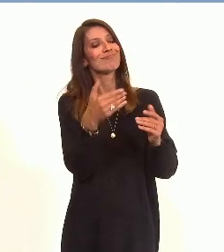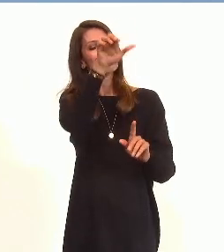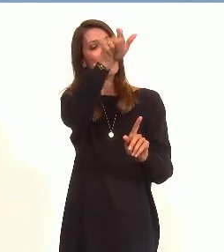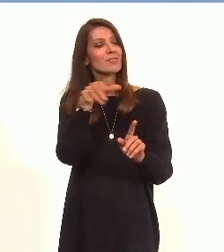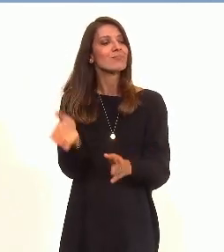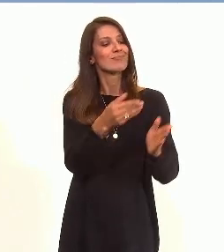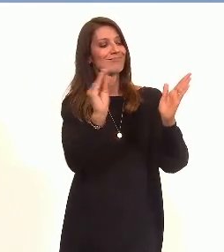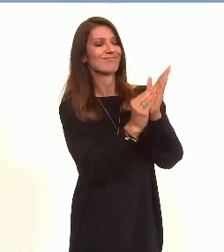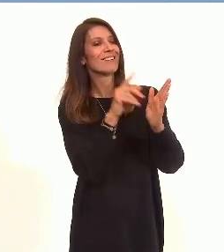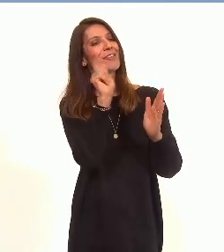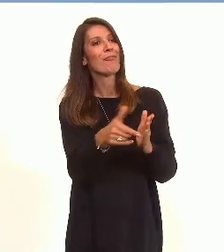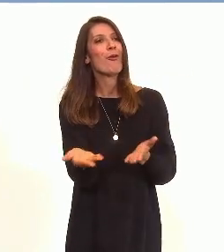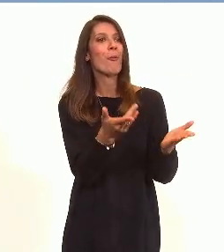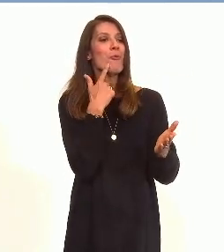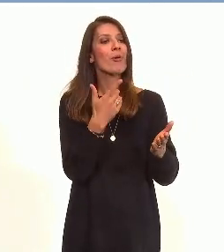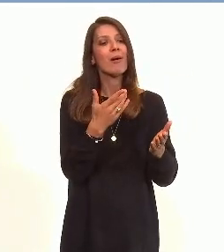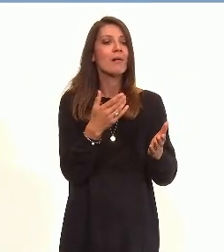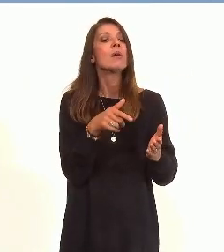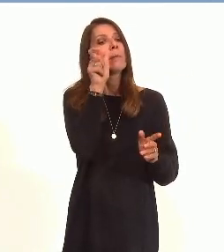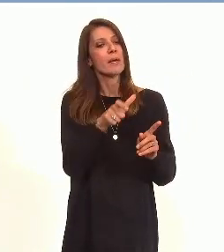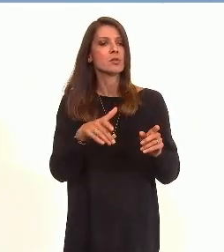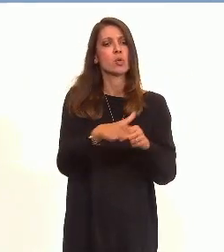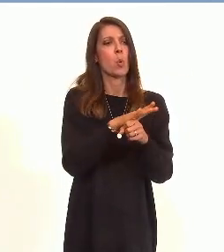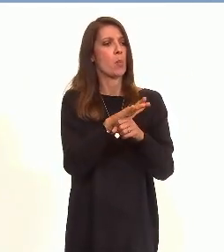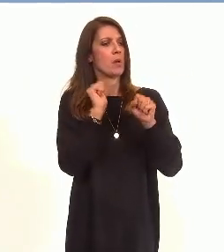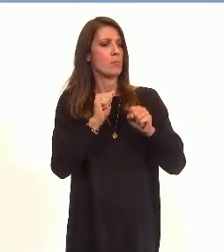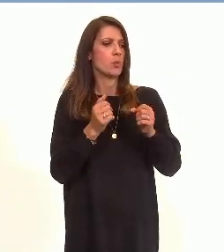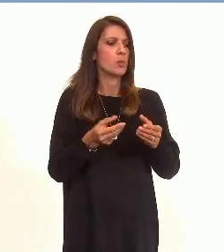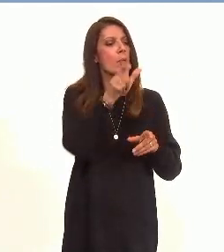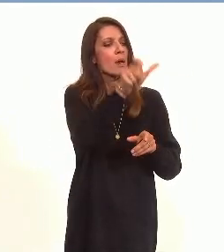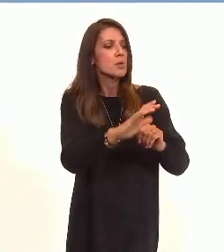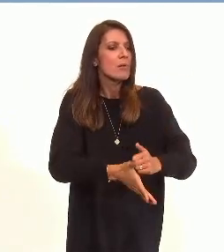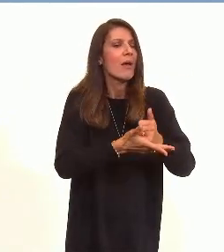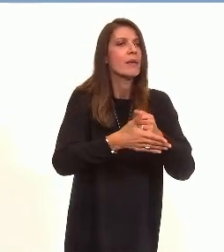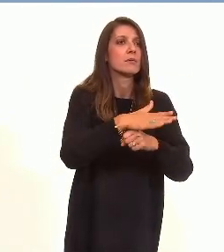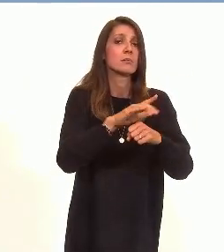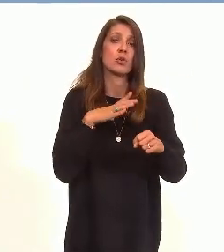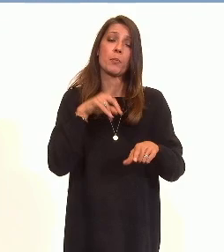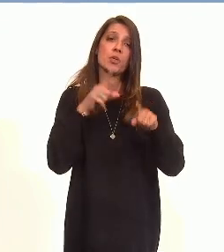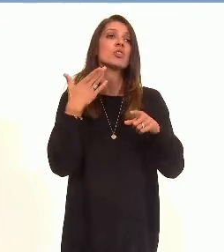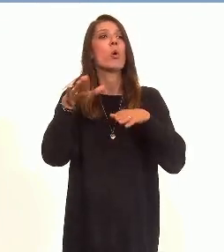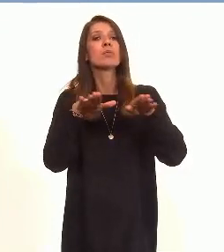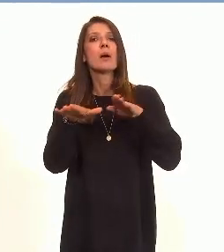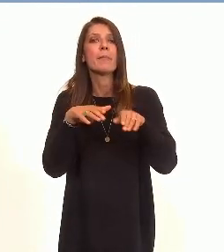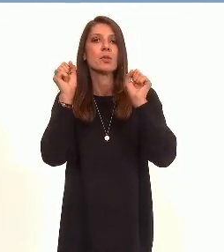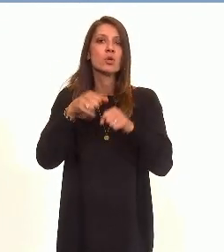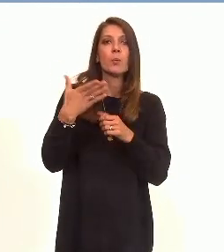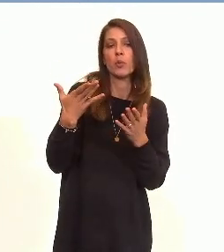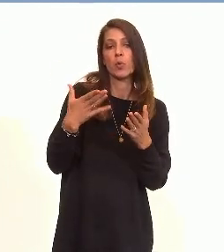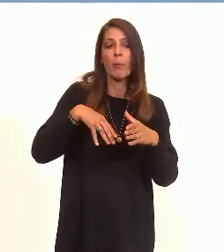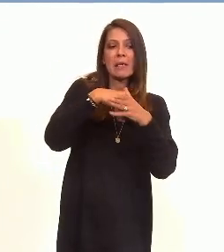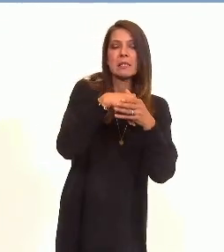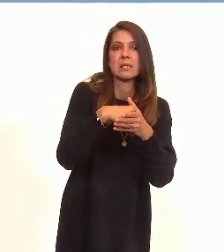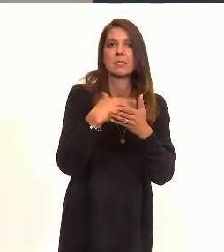droit pour que ce CVS joue pleinement son rôle. Et puis il y a peut-être, on le verra, d'autres manières d'inventer, de réinventer cette